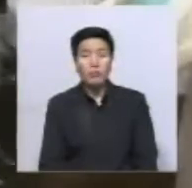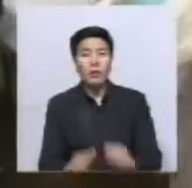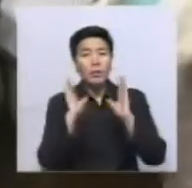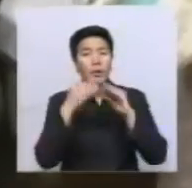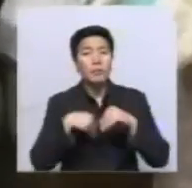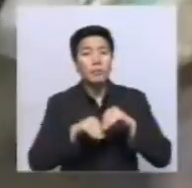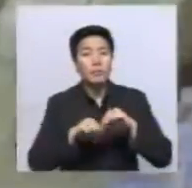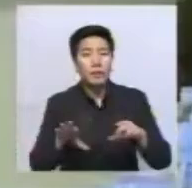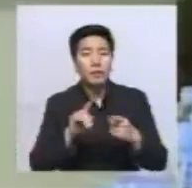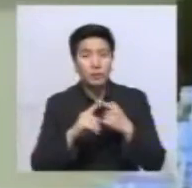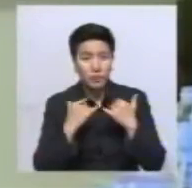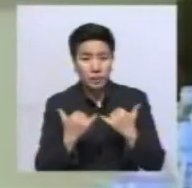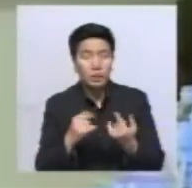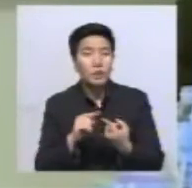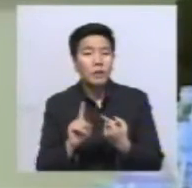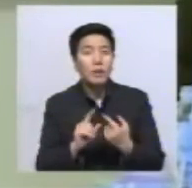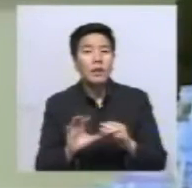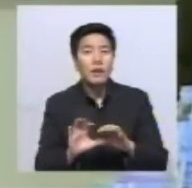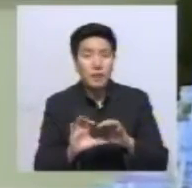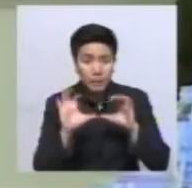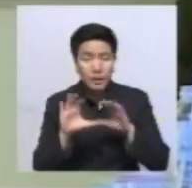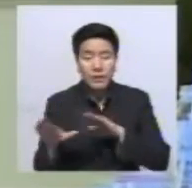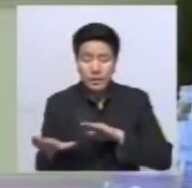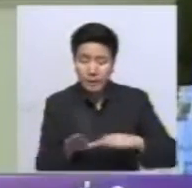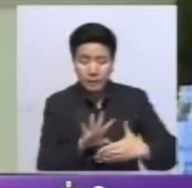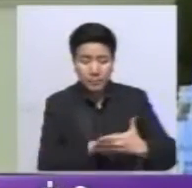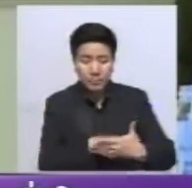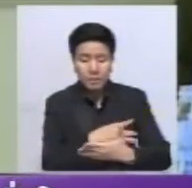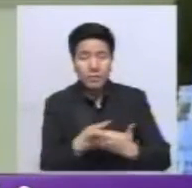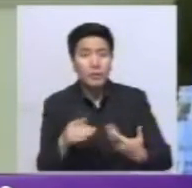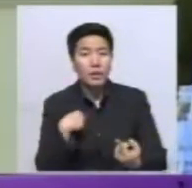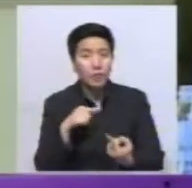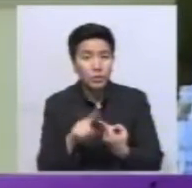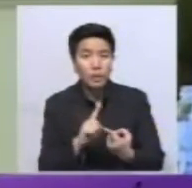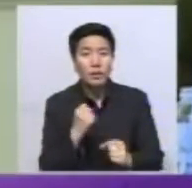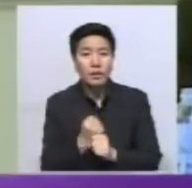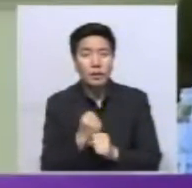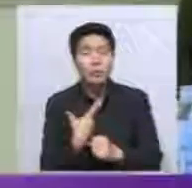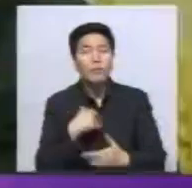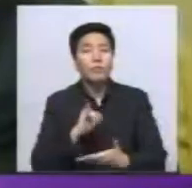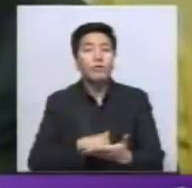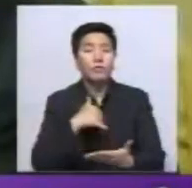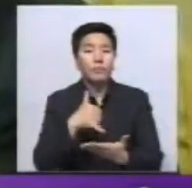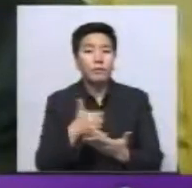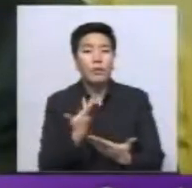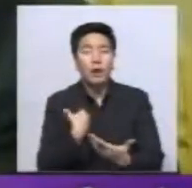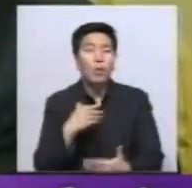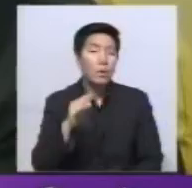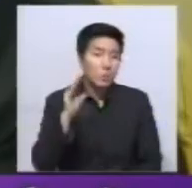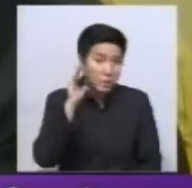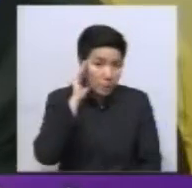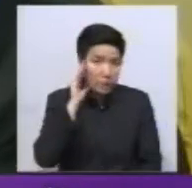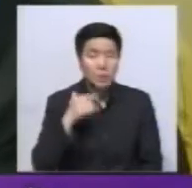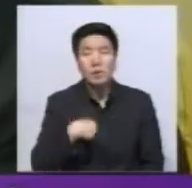เปิดเผยนอกจากนี้รัฐบาลยังได้เตรียมแผนเผชิญเหตุรวมทั้งให้มีแผนการฟื้นฟูสร้างความเชื่อมั่นประชา